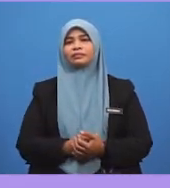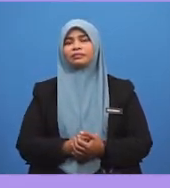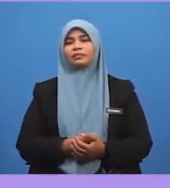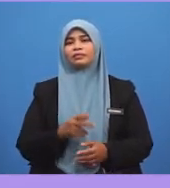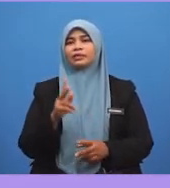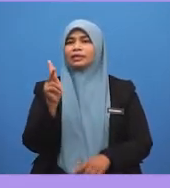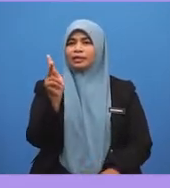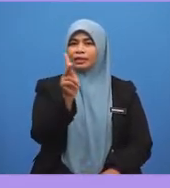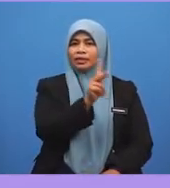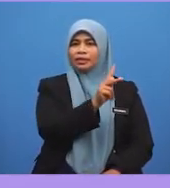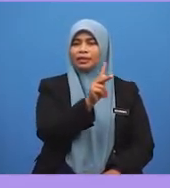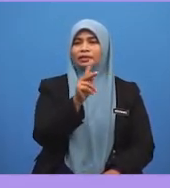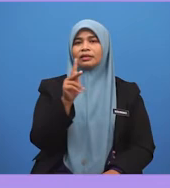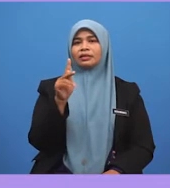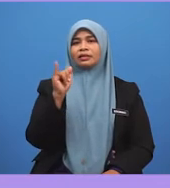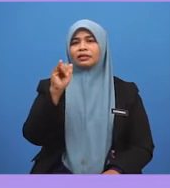Kiri,